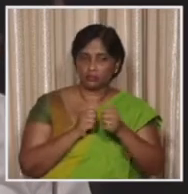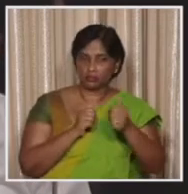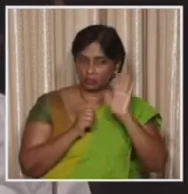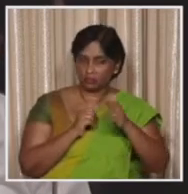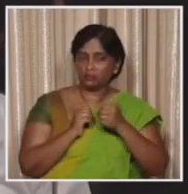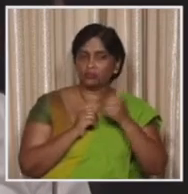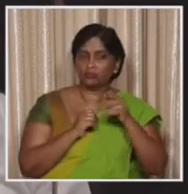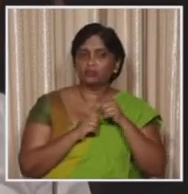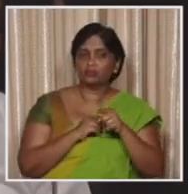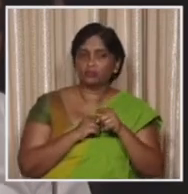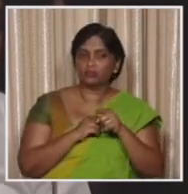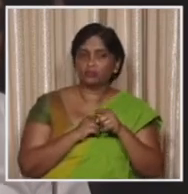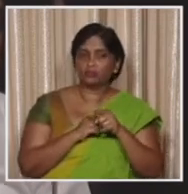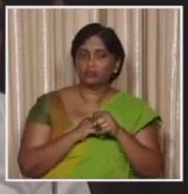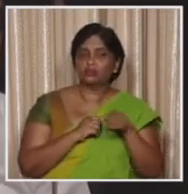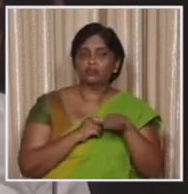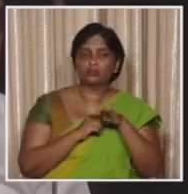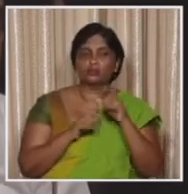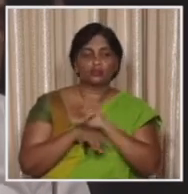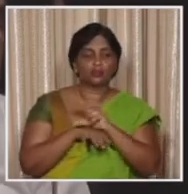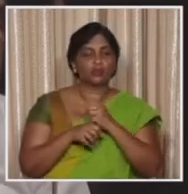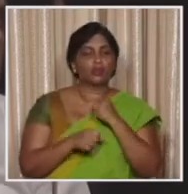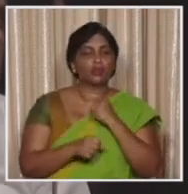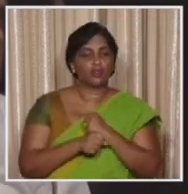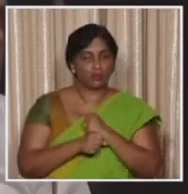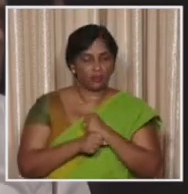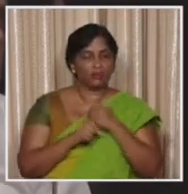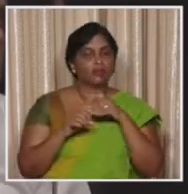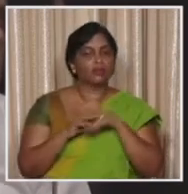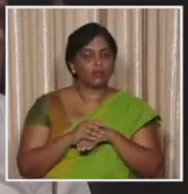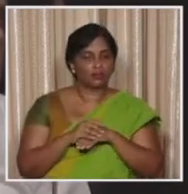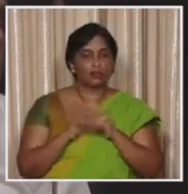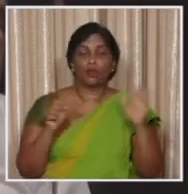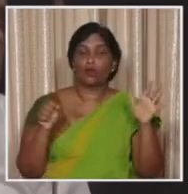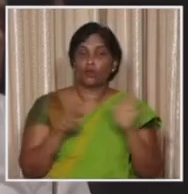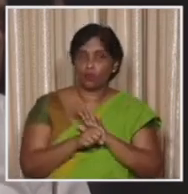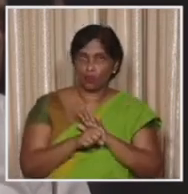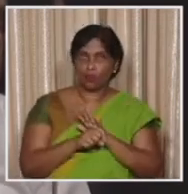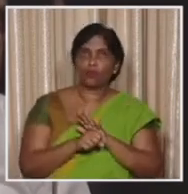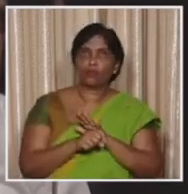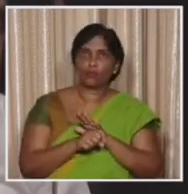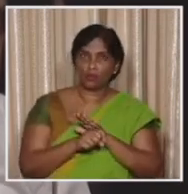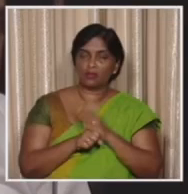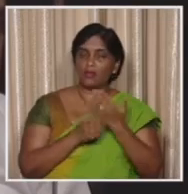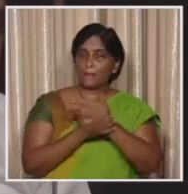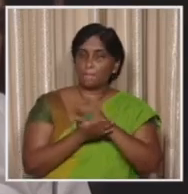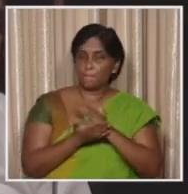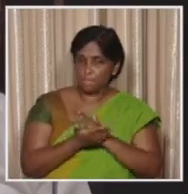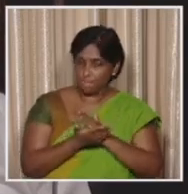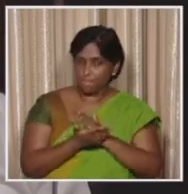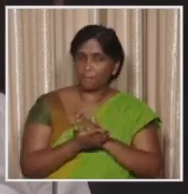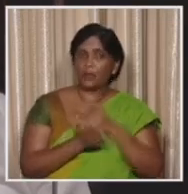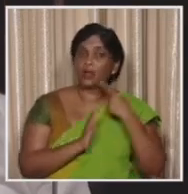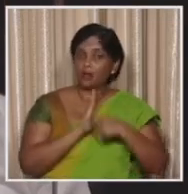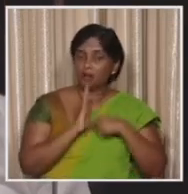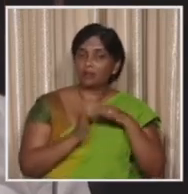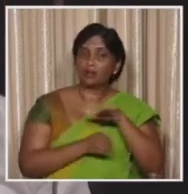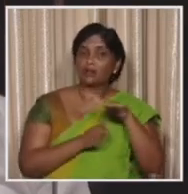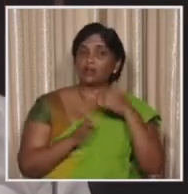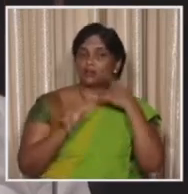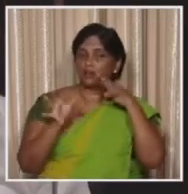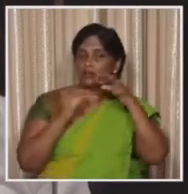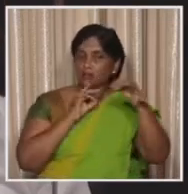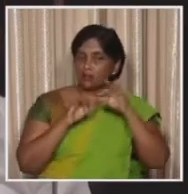पाव दिनो अब तो एक आले आवश्यक इडंग कोम्सरीज जनरल वर्या के ऐट ते में संपूर्ण इडंग विधिम Langkawi ini dalam permainan